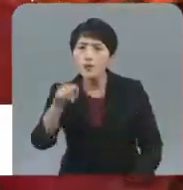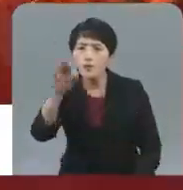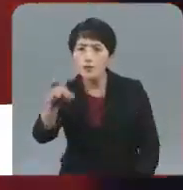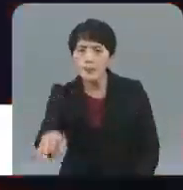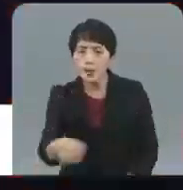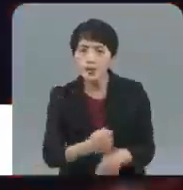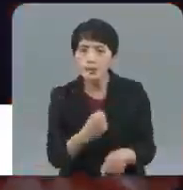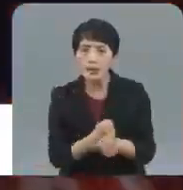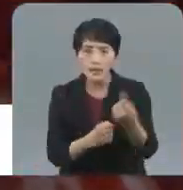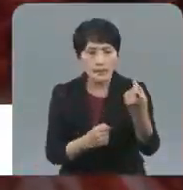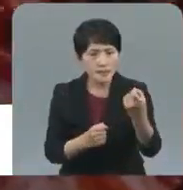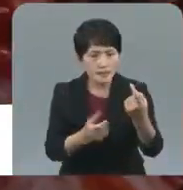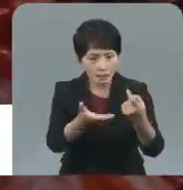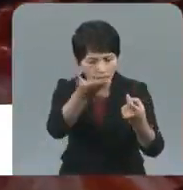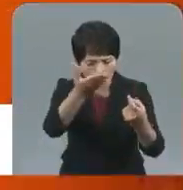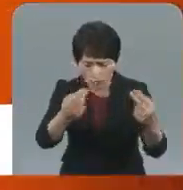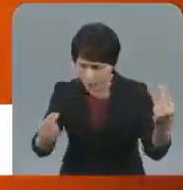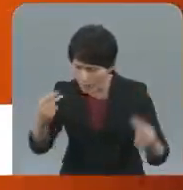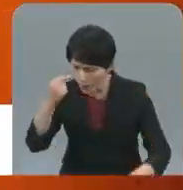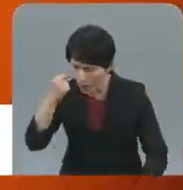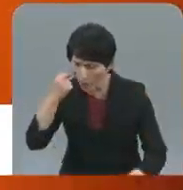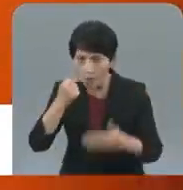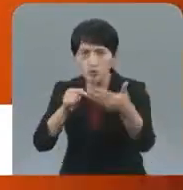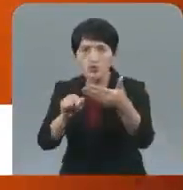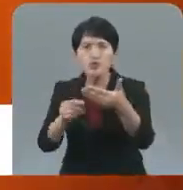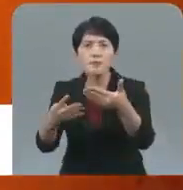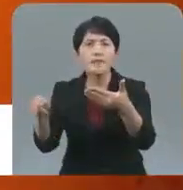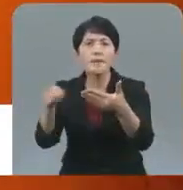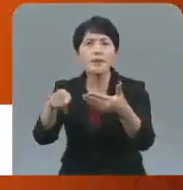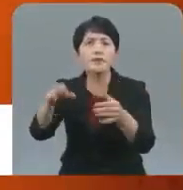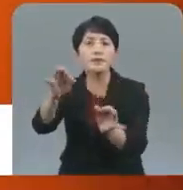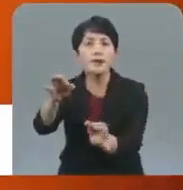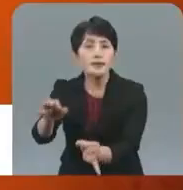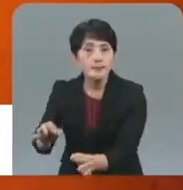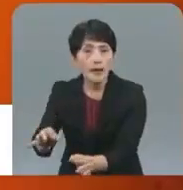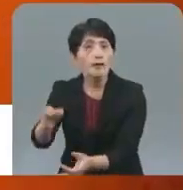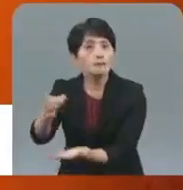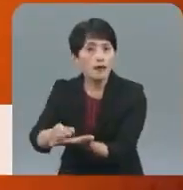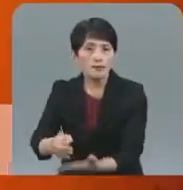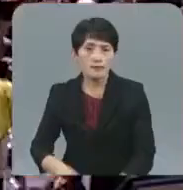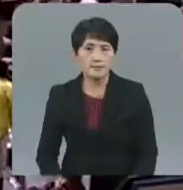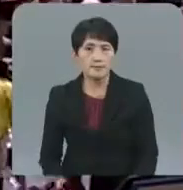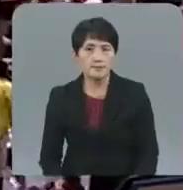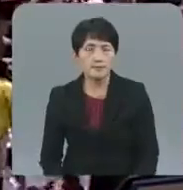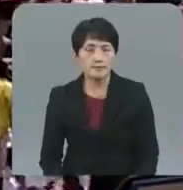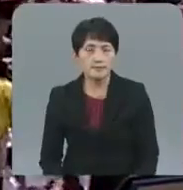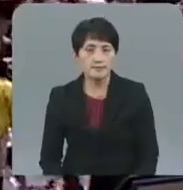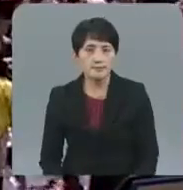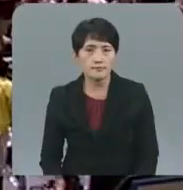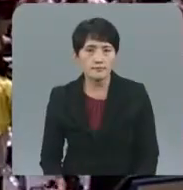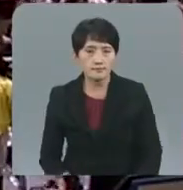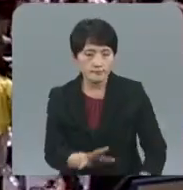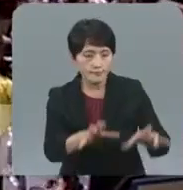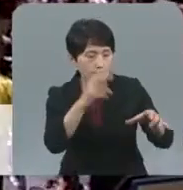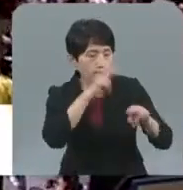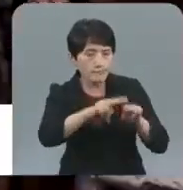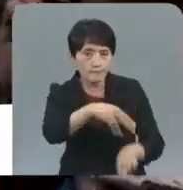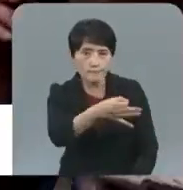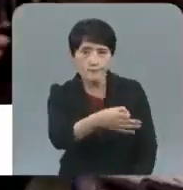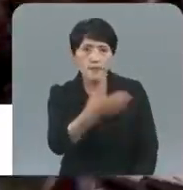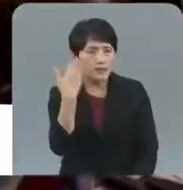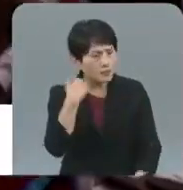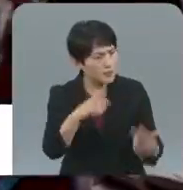以本月6日的价格为准，若使用20颗白菜腌制新奇，所需费用为 21.8 万韩